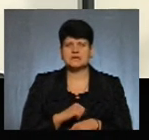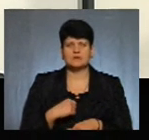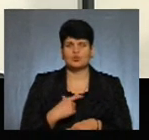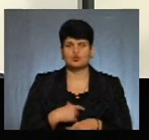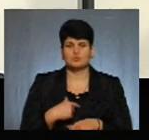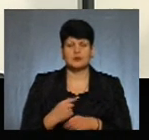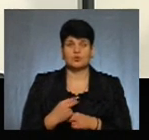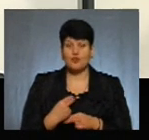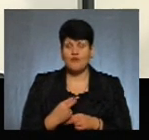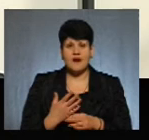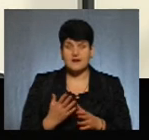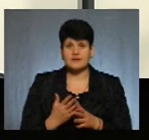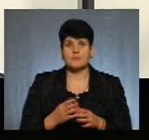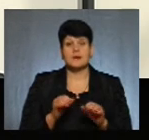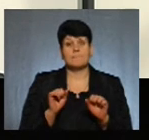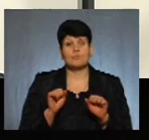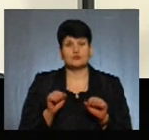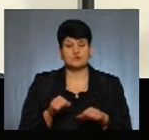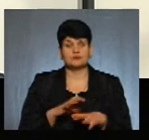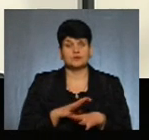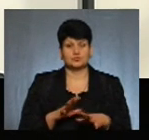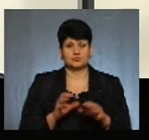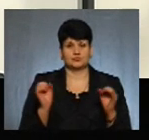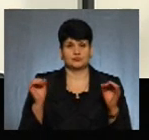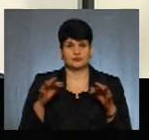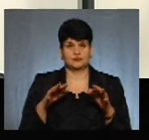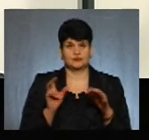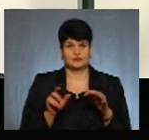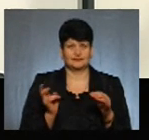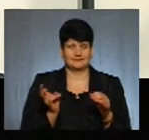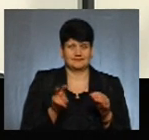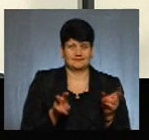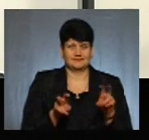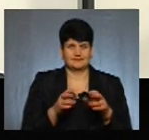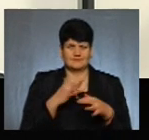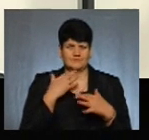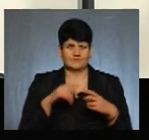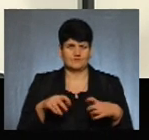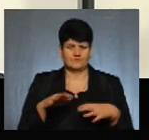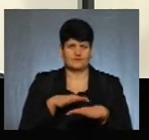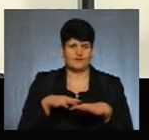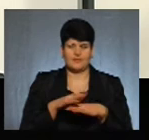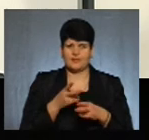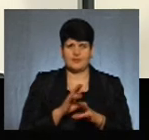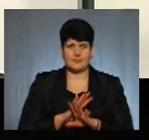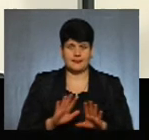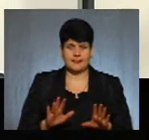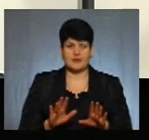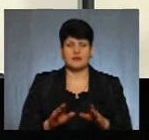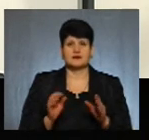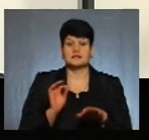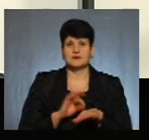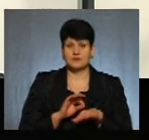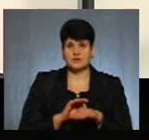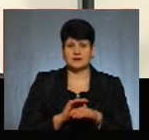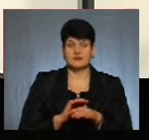лікування, по можливості, звичайно, уникати великих скупчень людей. Якщо захворіли, викликати лікаря на дім, а не